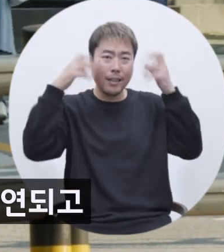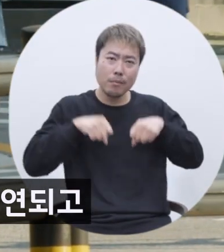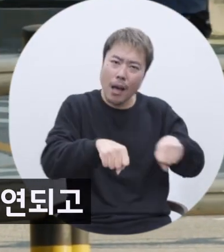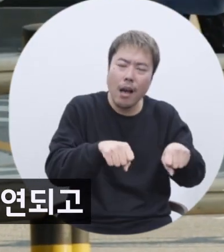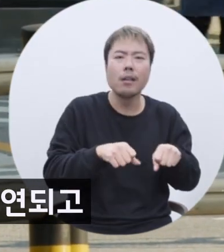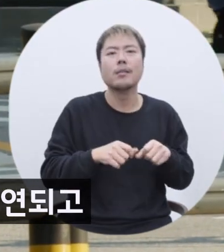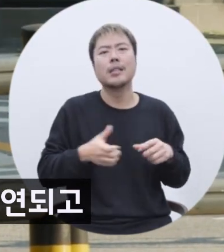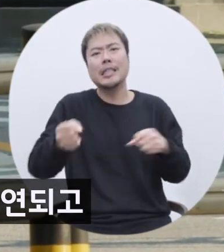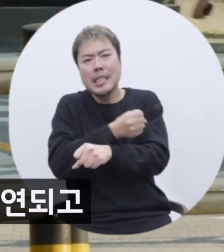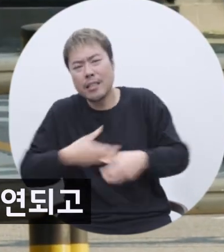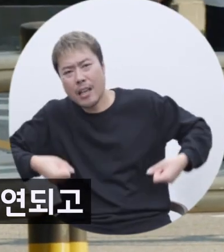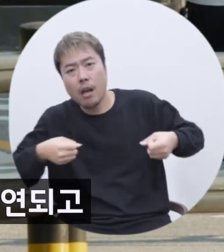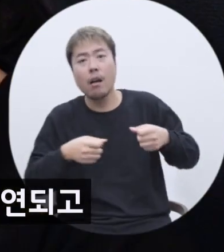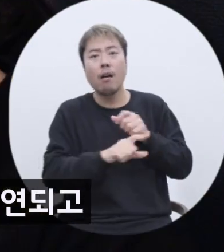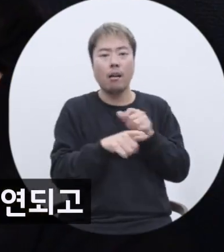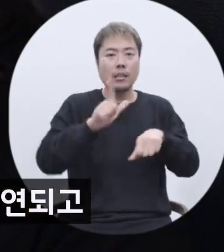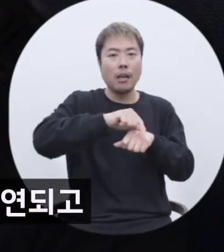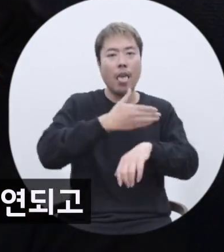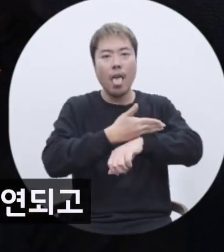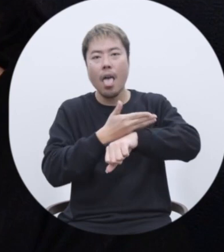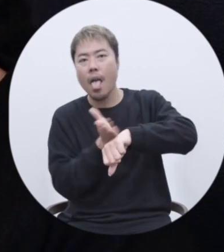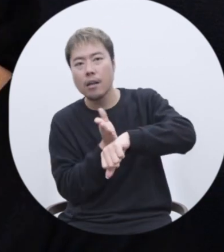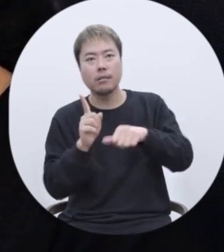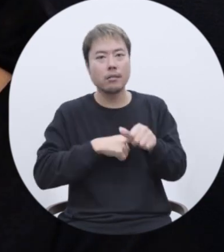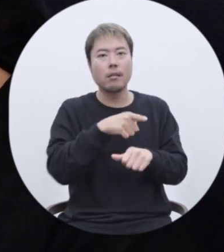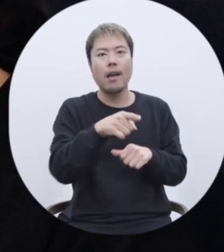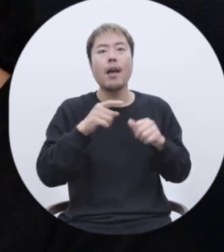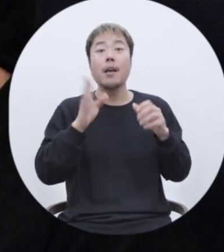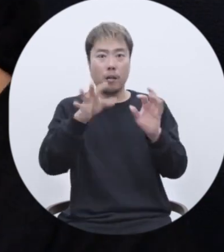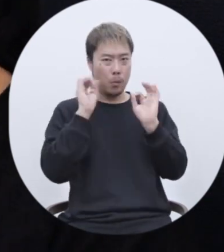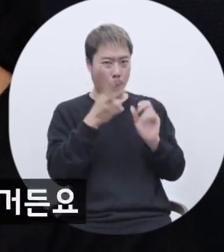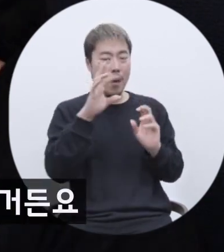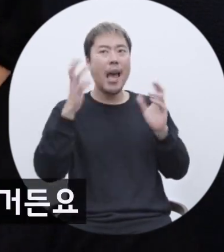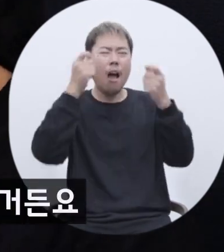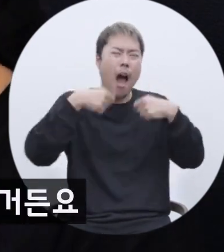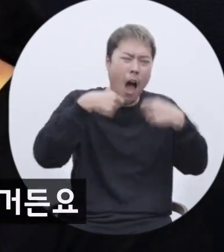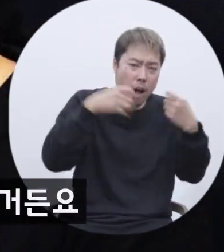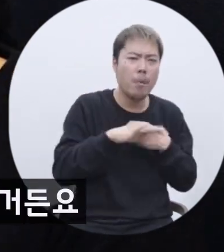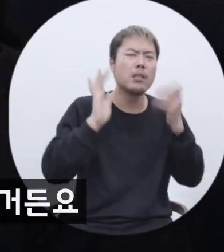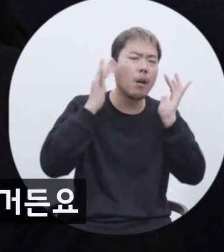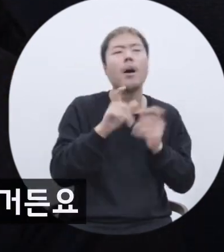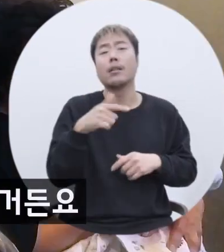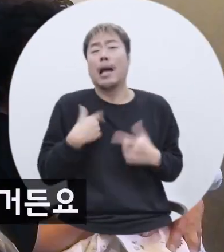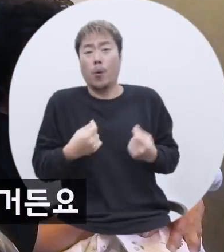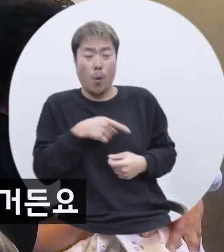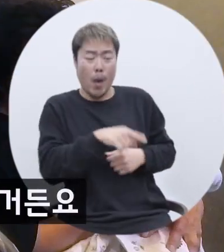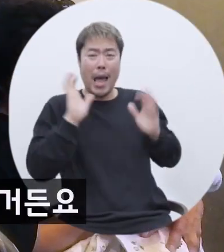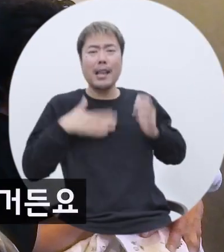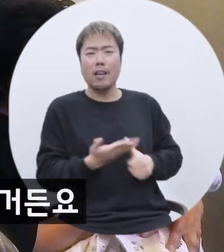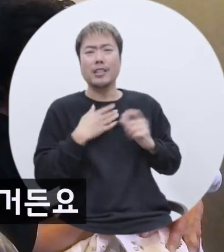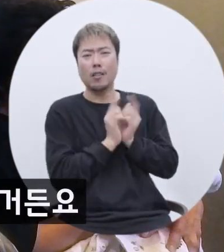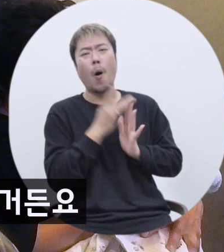유모차든 짐을 가지고 다니면 이렇게 하다 보면 시간도 지연되고, 아이들이 또 울면 분명히 시끄럽죠. 저도 저희 아이지만 울고 그러면 막